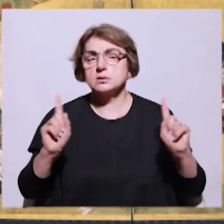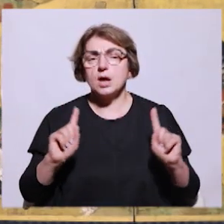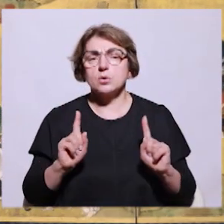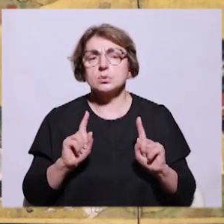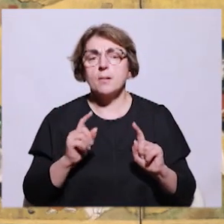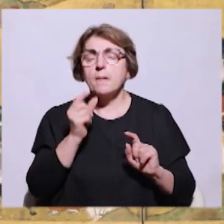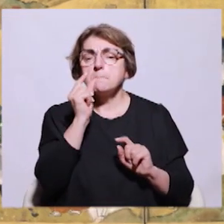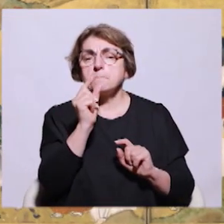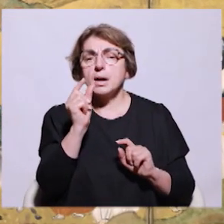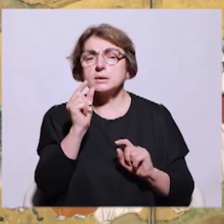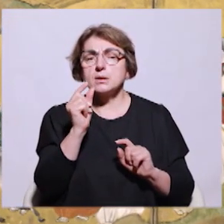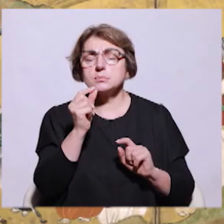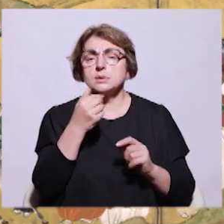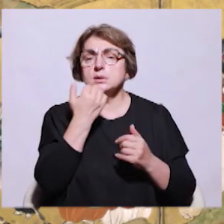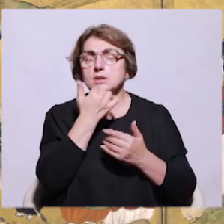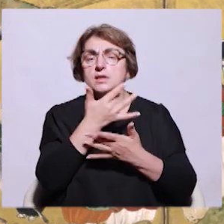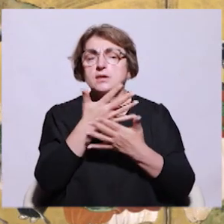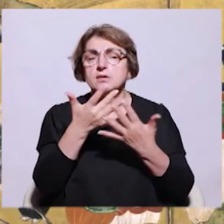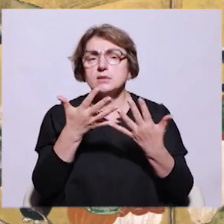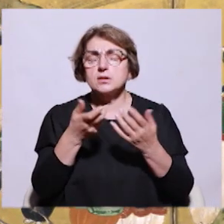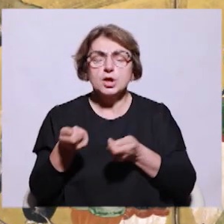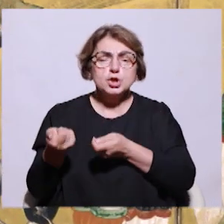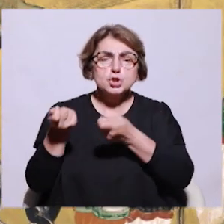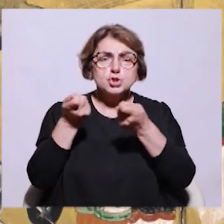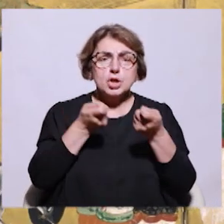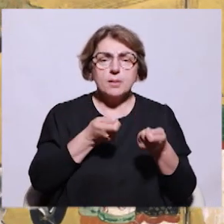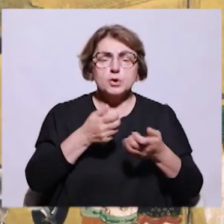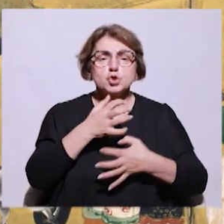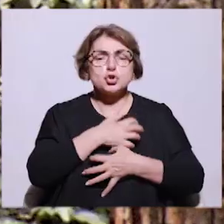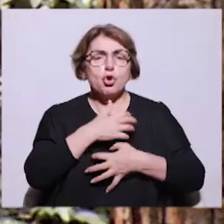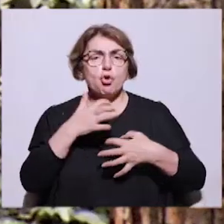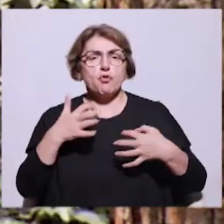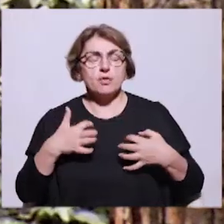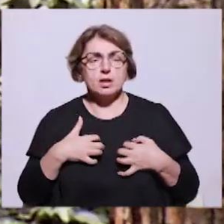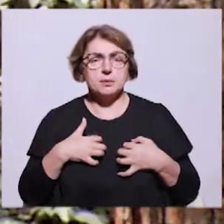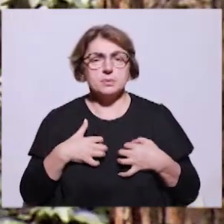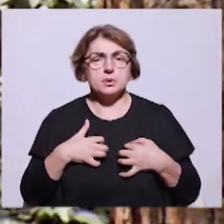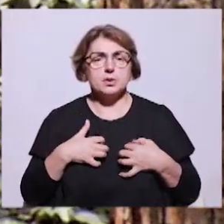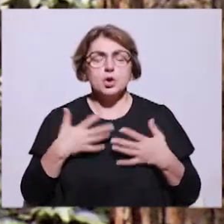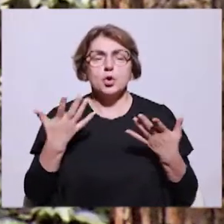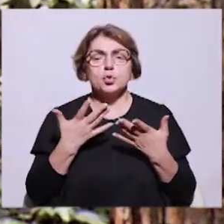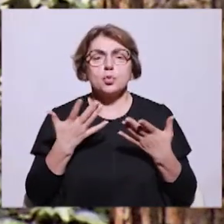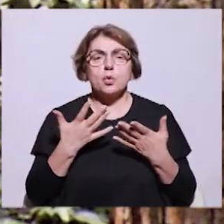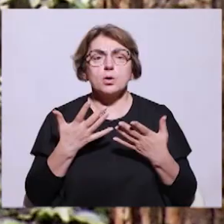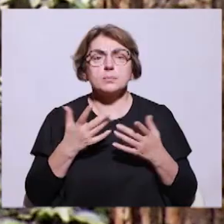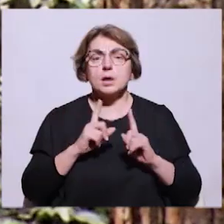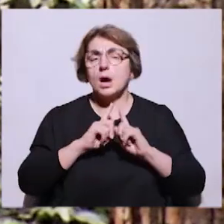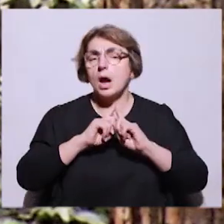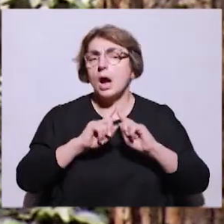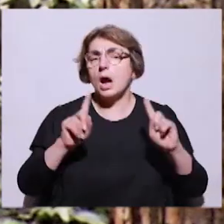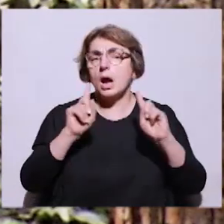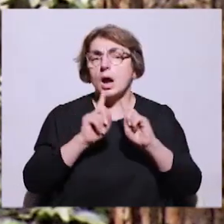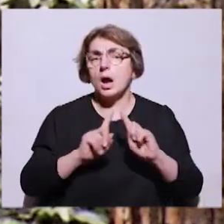საოცარი პატარ-პატარა საგნების ჩამოტანა, ცხოველების, რომლებითაც